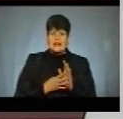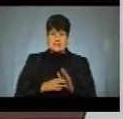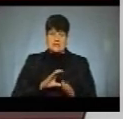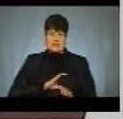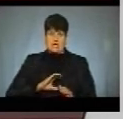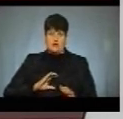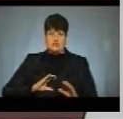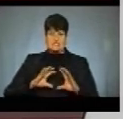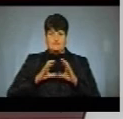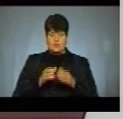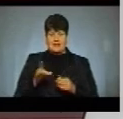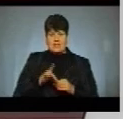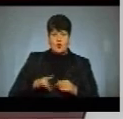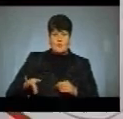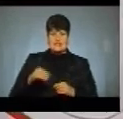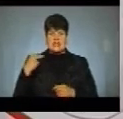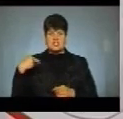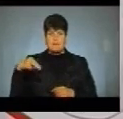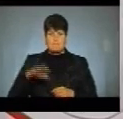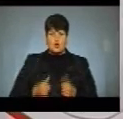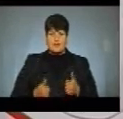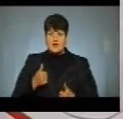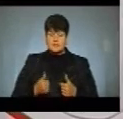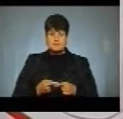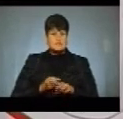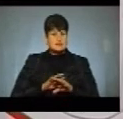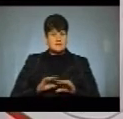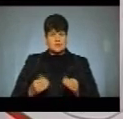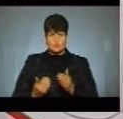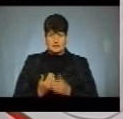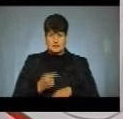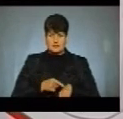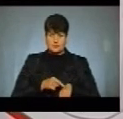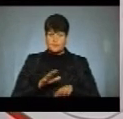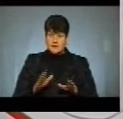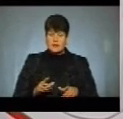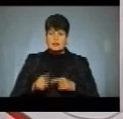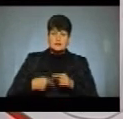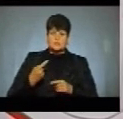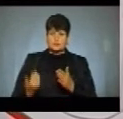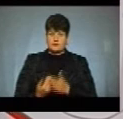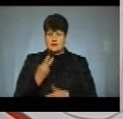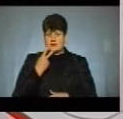і європейських чемпіонатах. І це всі новини на цю годину. Наступний інформаційний випуск